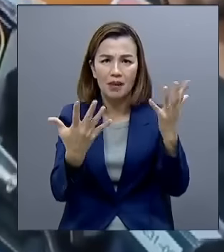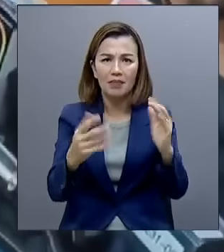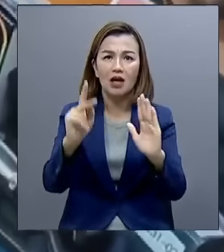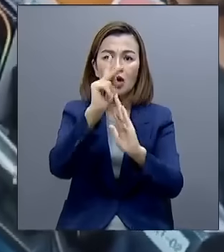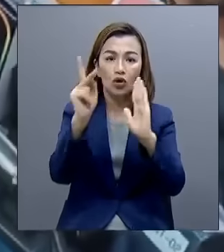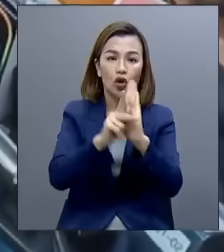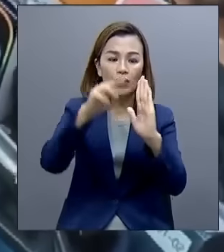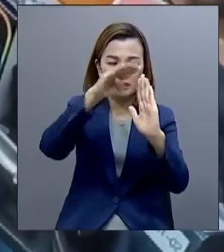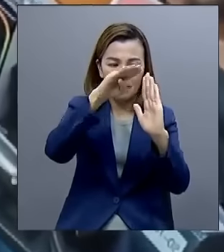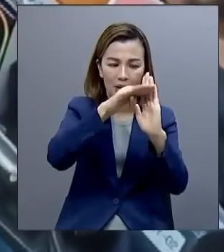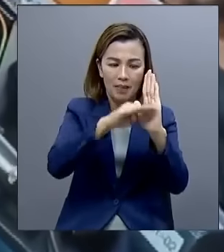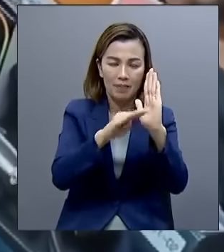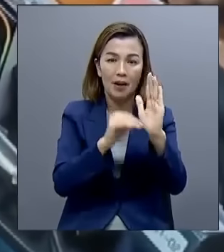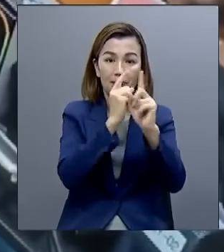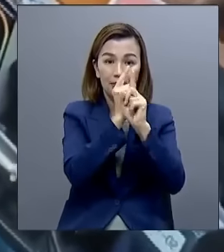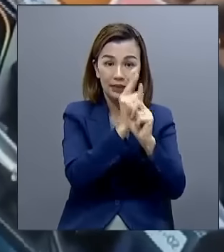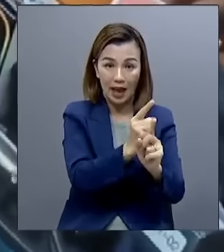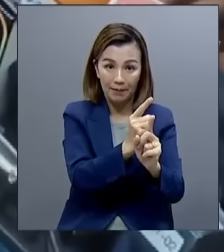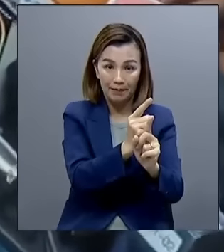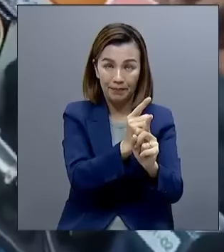ายในส่วนที่หนึ่งของ